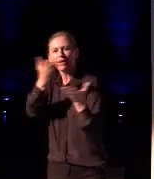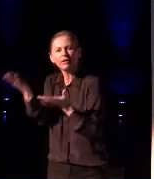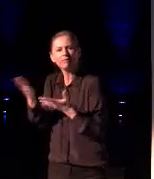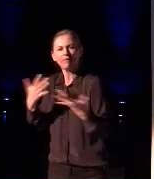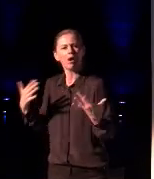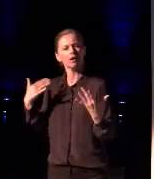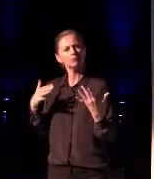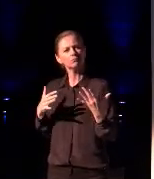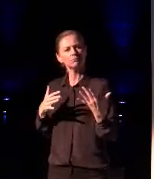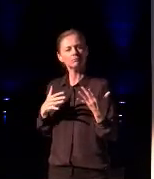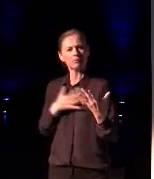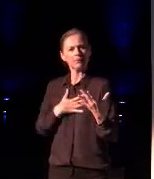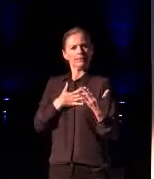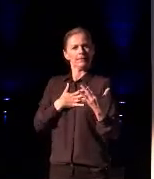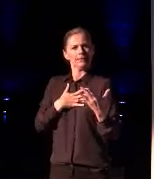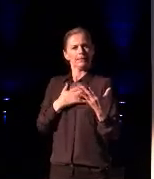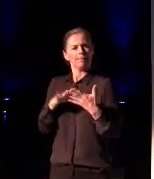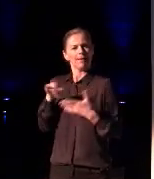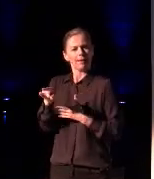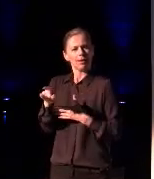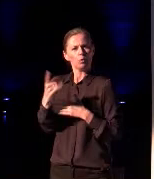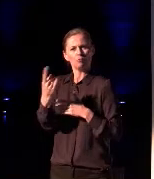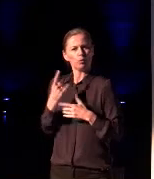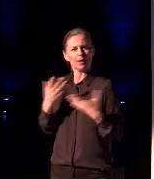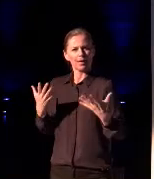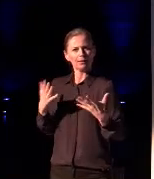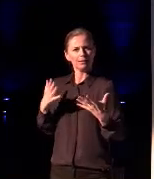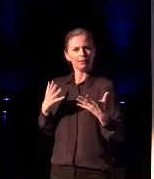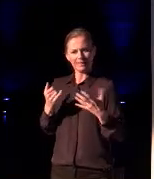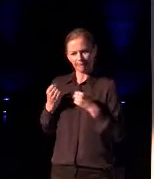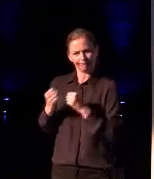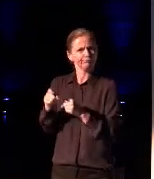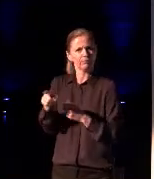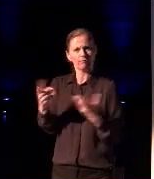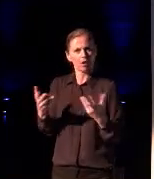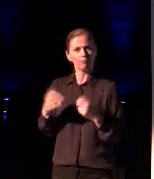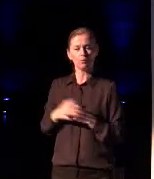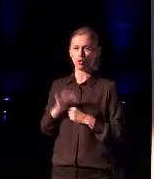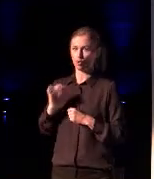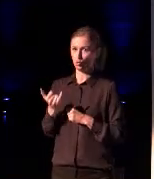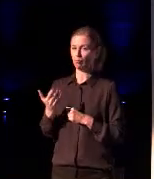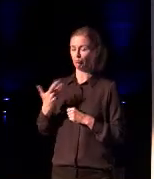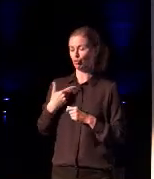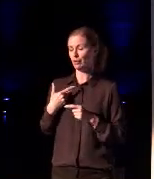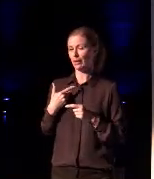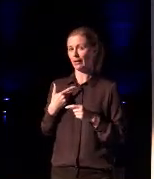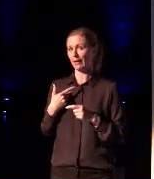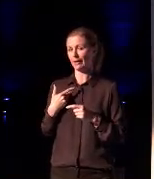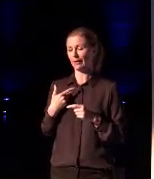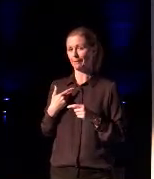store greiene med dette, de store utfordringene dere ser? Og det samsvarer helt.